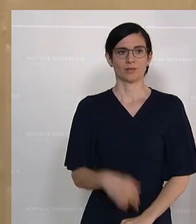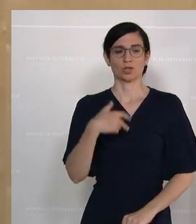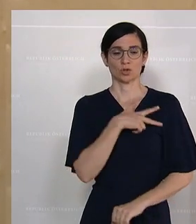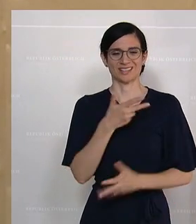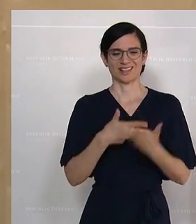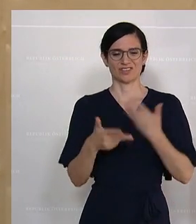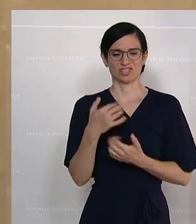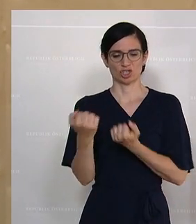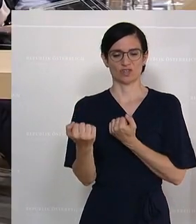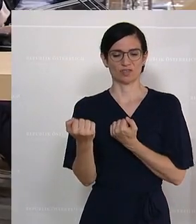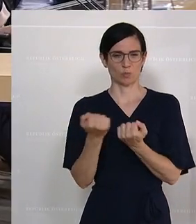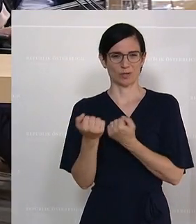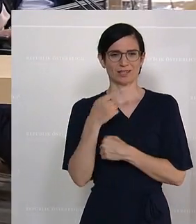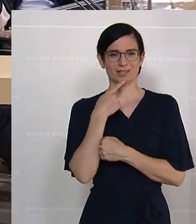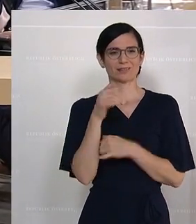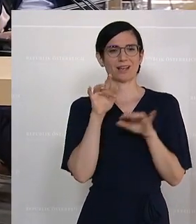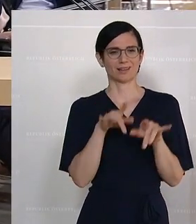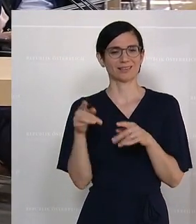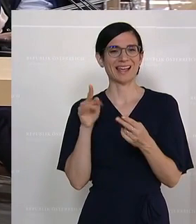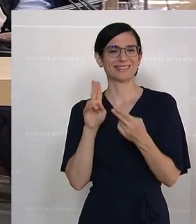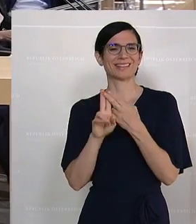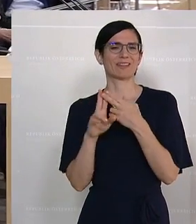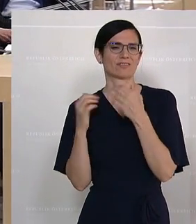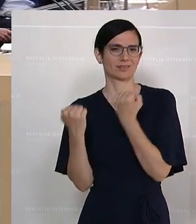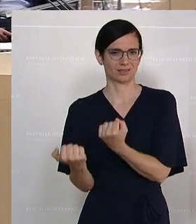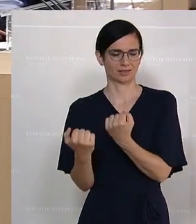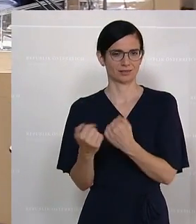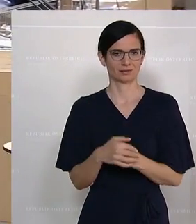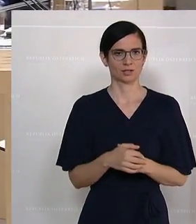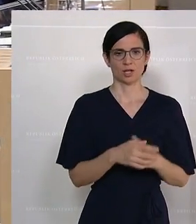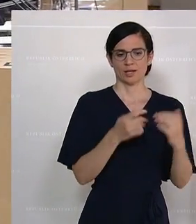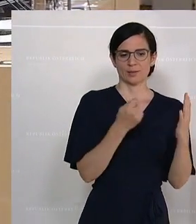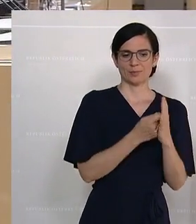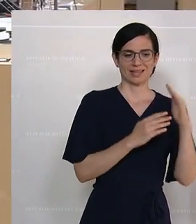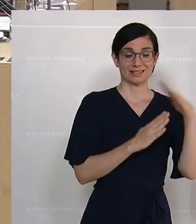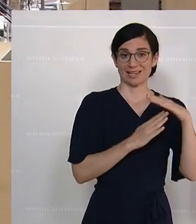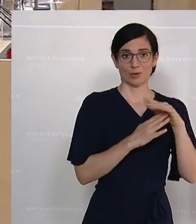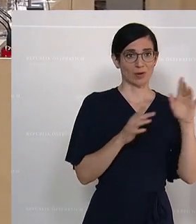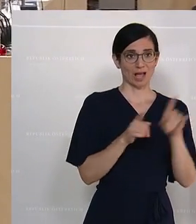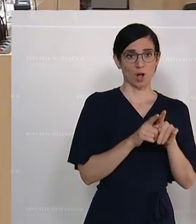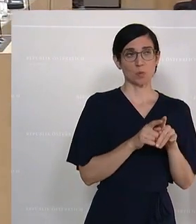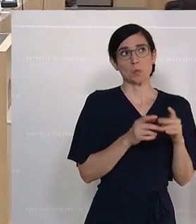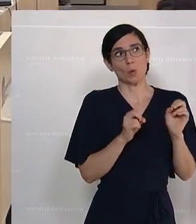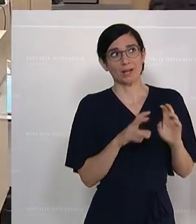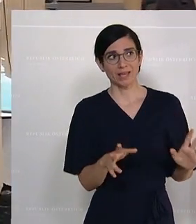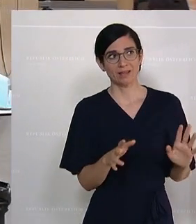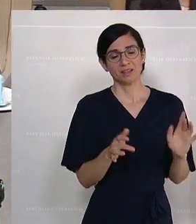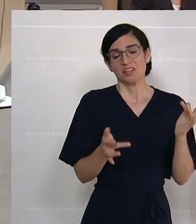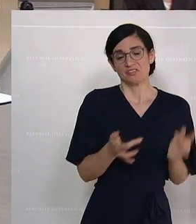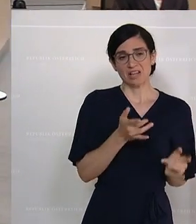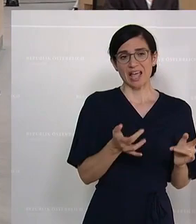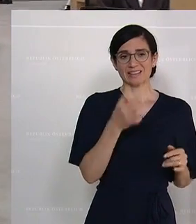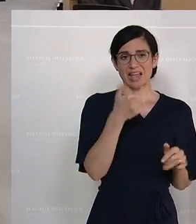heißt bei den preis deckeln haben ein ähnliches problem und da mal schauen wir auf die idee die auch das würde ich nicht ausschließen oder für die ewigkeit